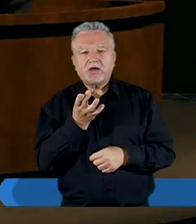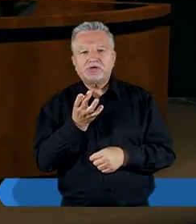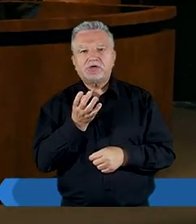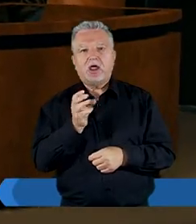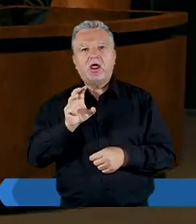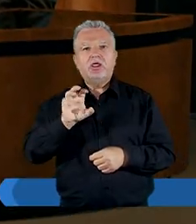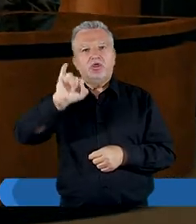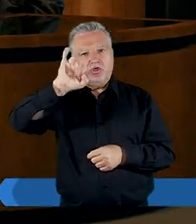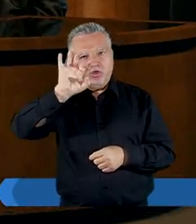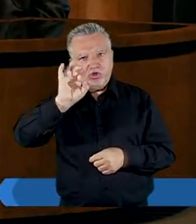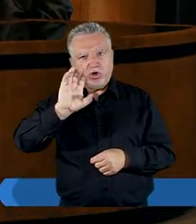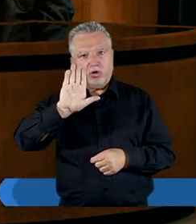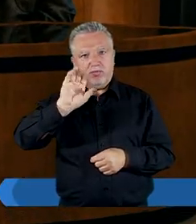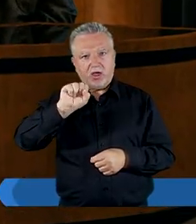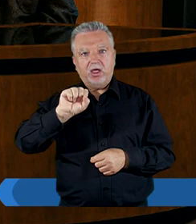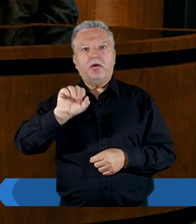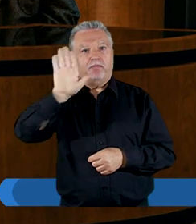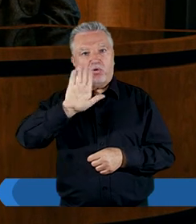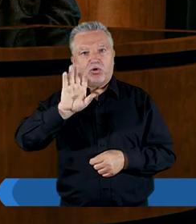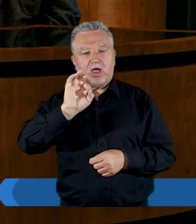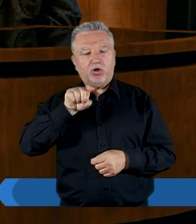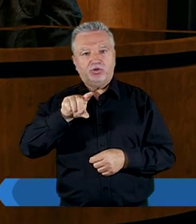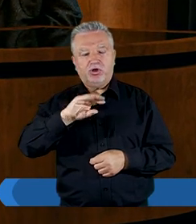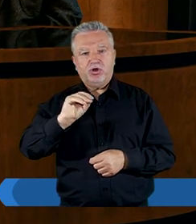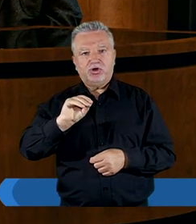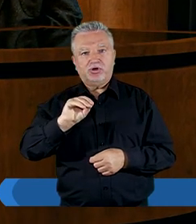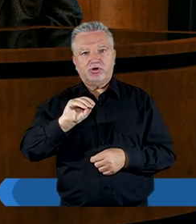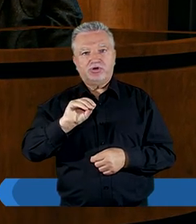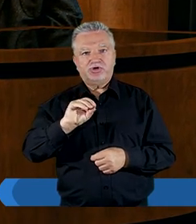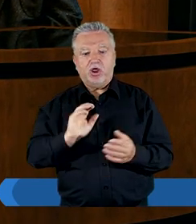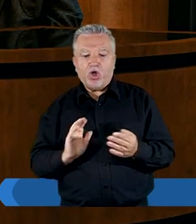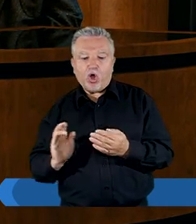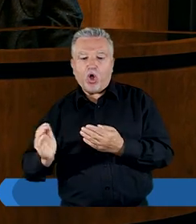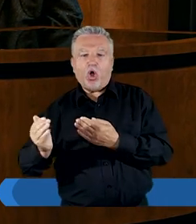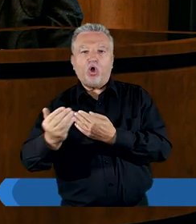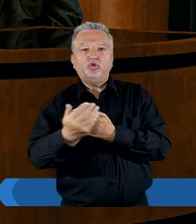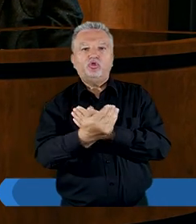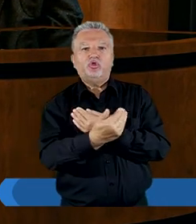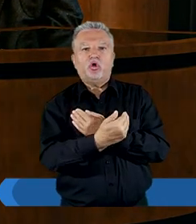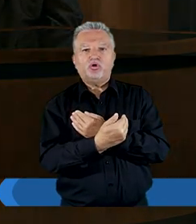Hioba, oskarża Boga o to, że otoczył